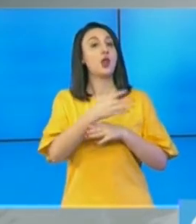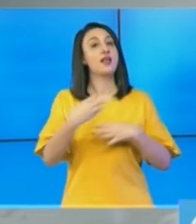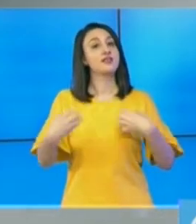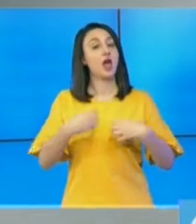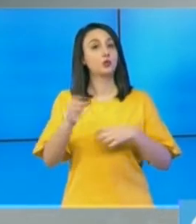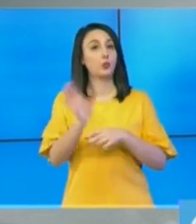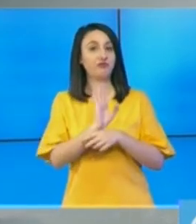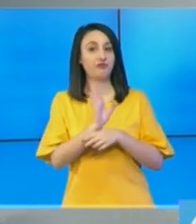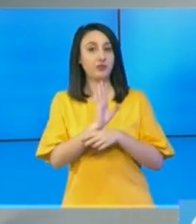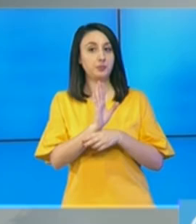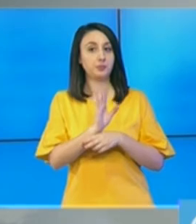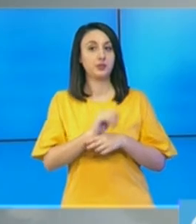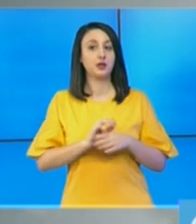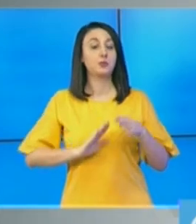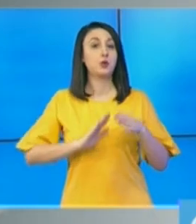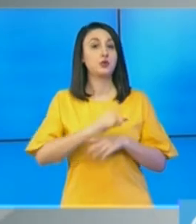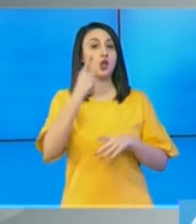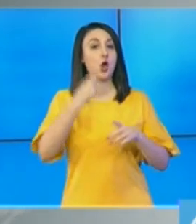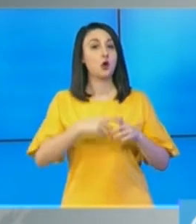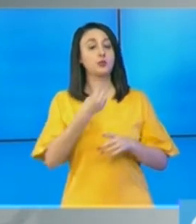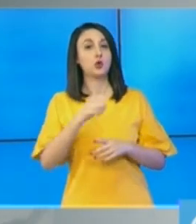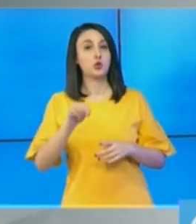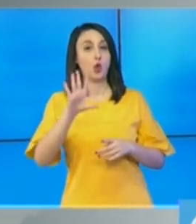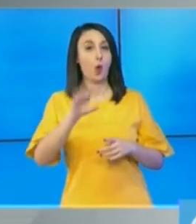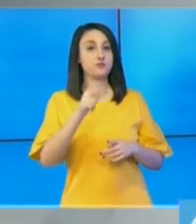Ile Caragiale, promoția